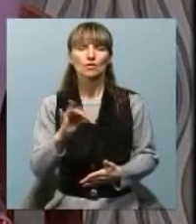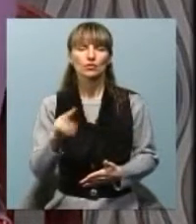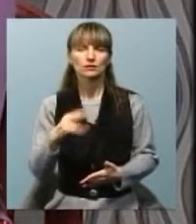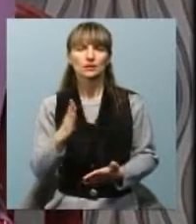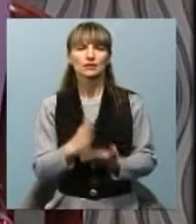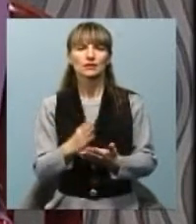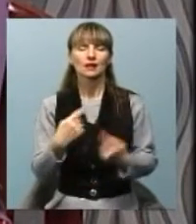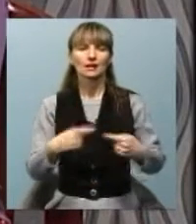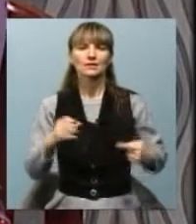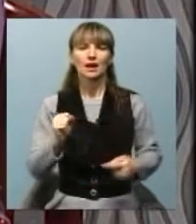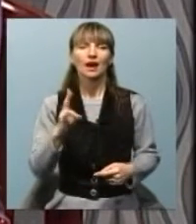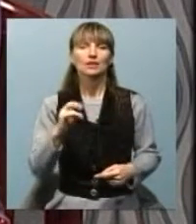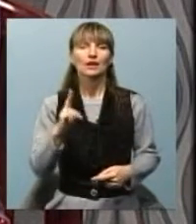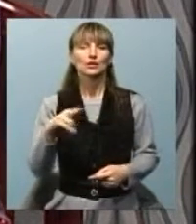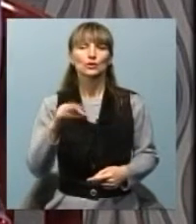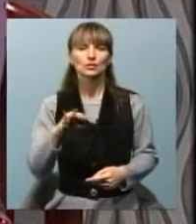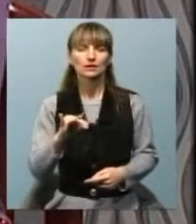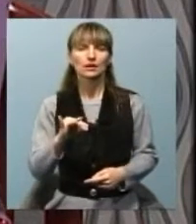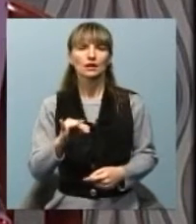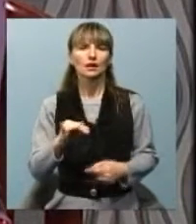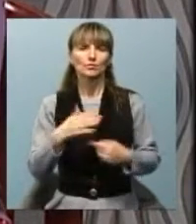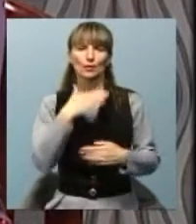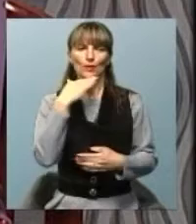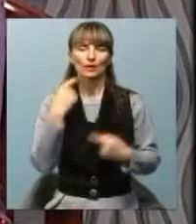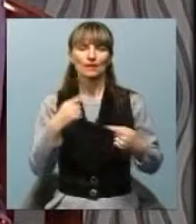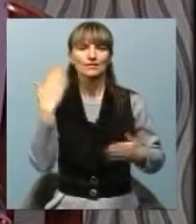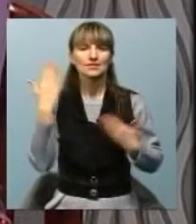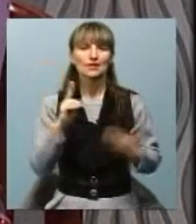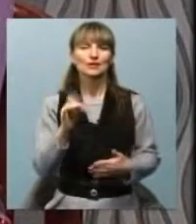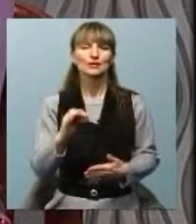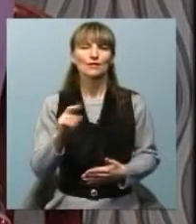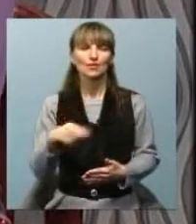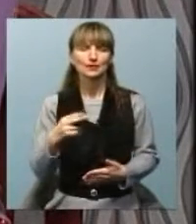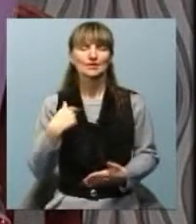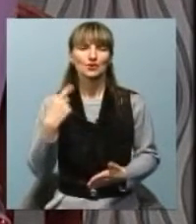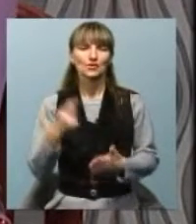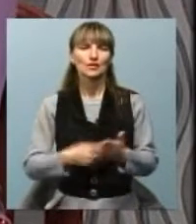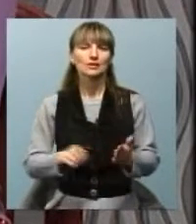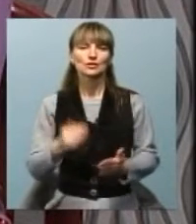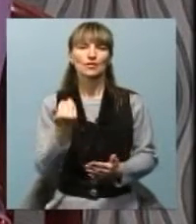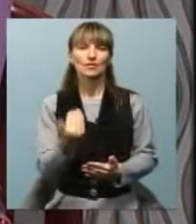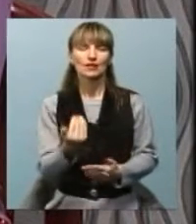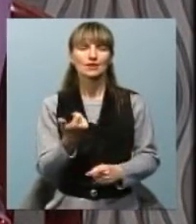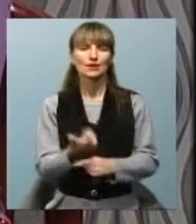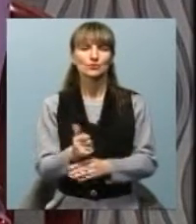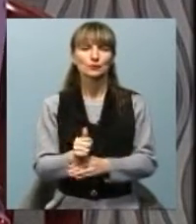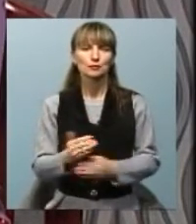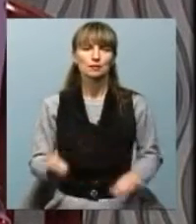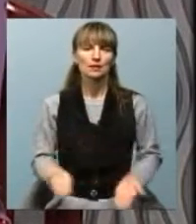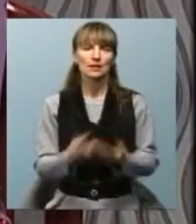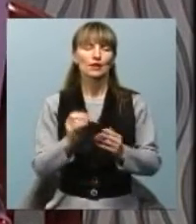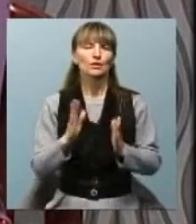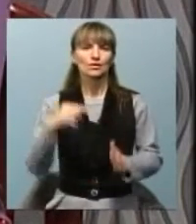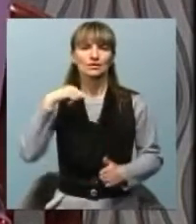кросворд, а ще й анекдоти, гороскопи і дуже багато інших речей. Але кросворд впевнено, ну я впевнена, що він принаймні дуже підійме не